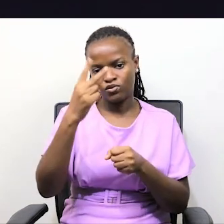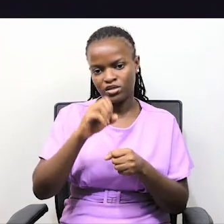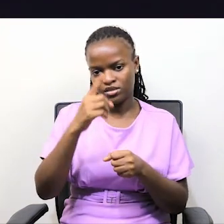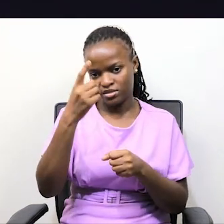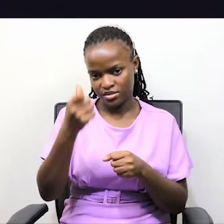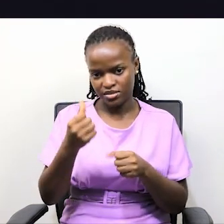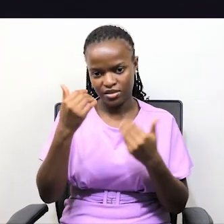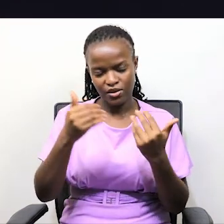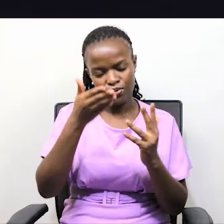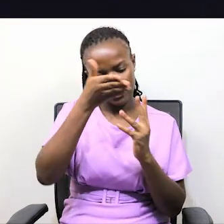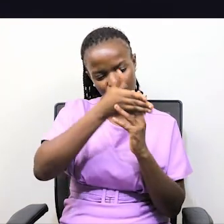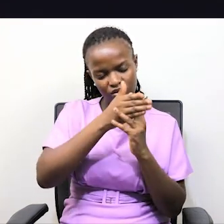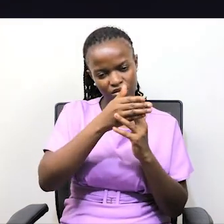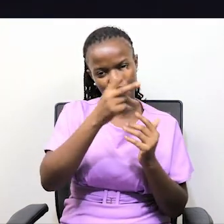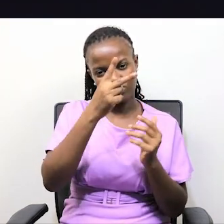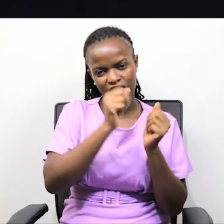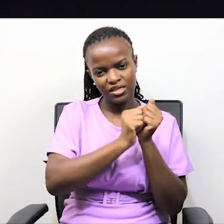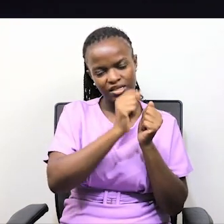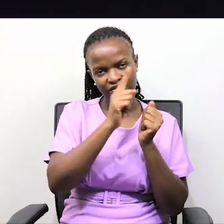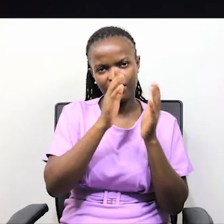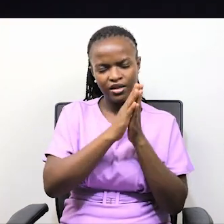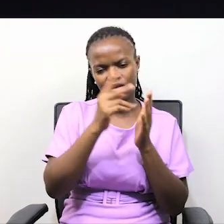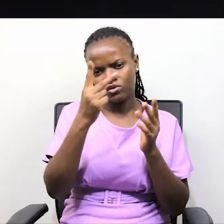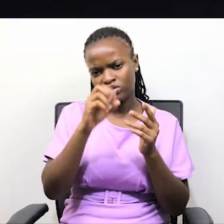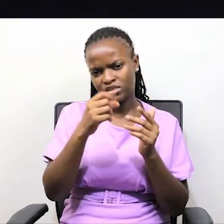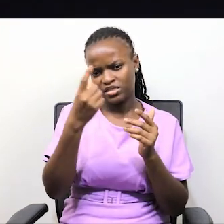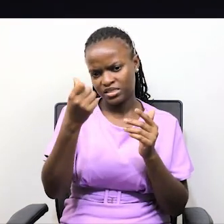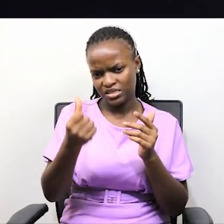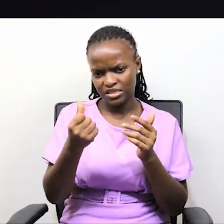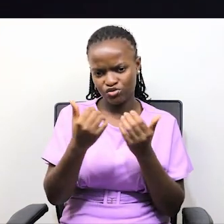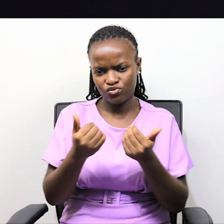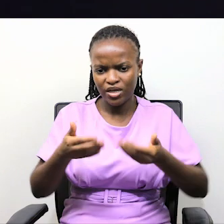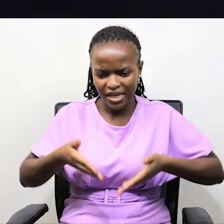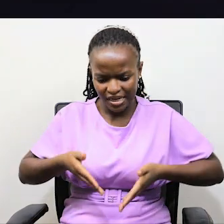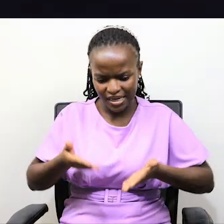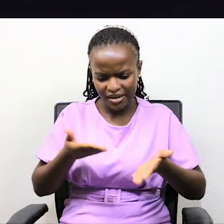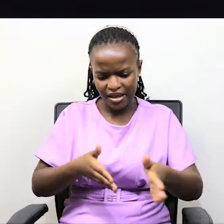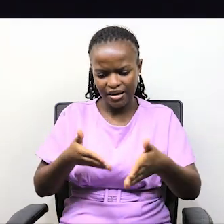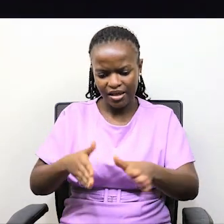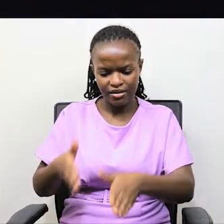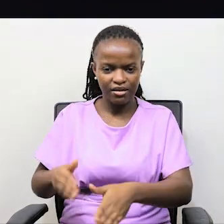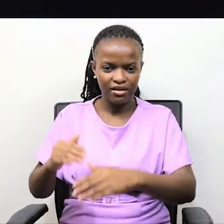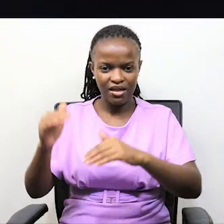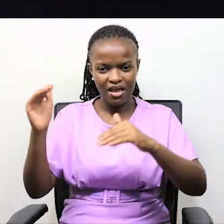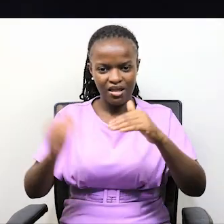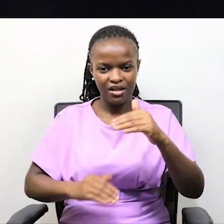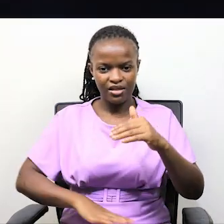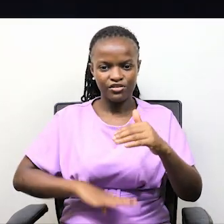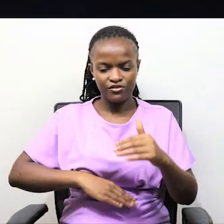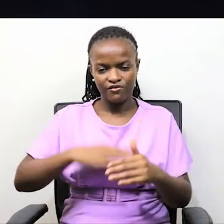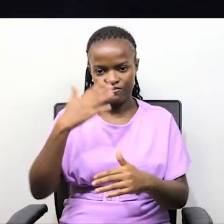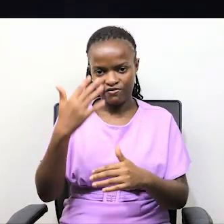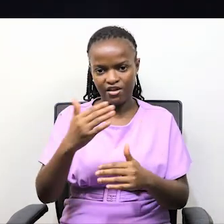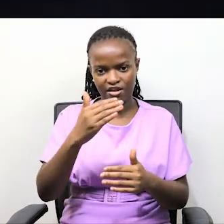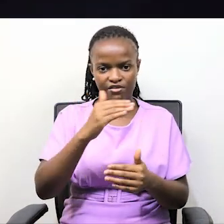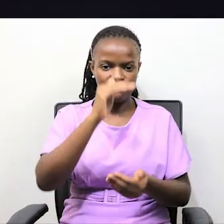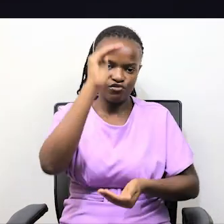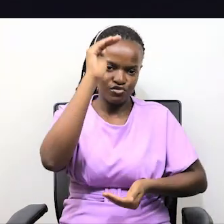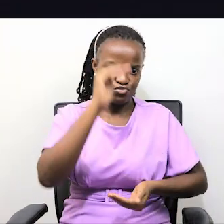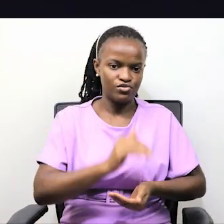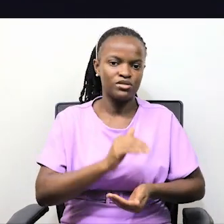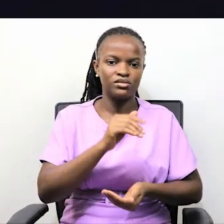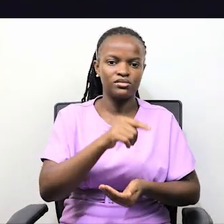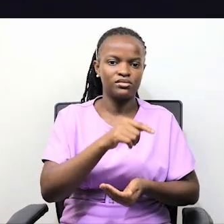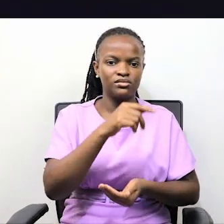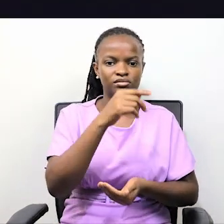et 2016, la mortalité des enfants de moins de 5 ans a diminué, passant de 90